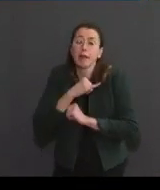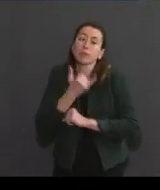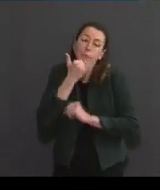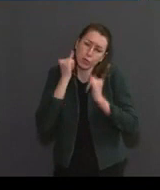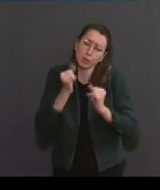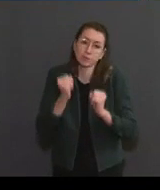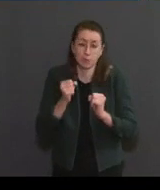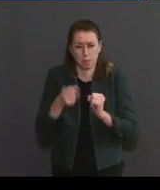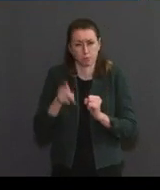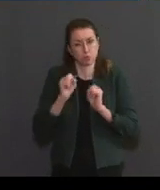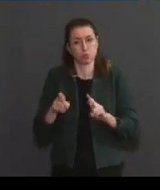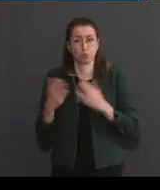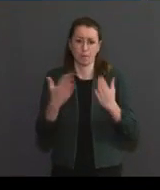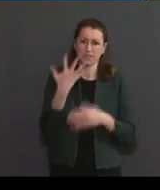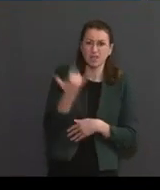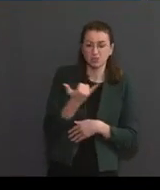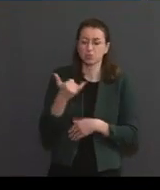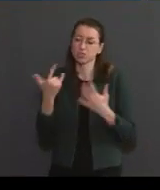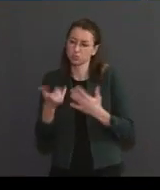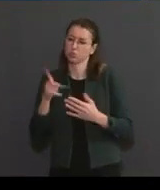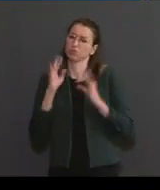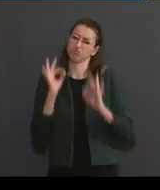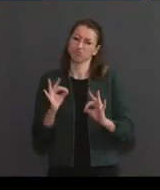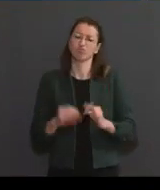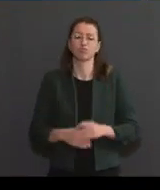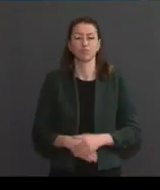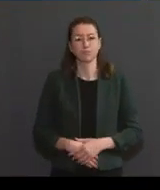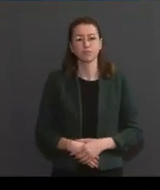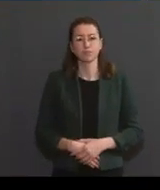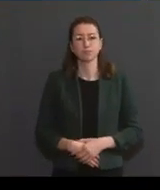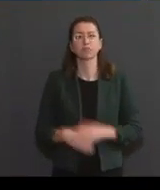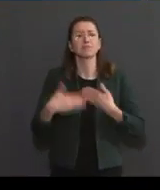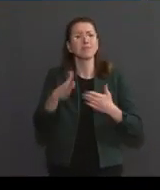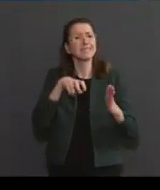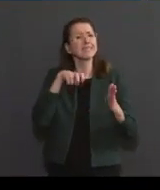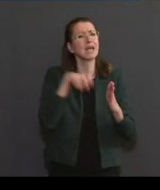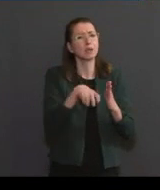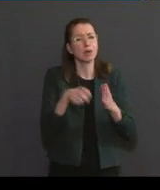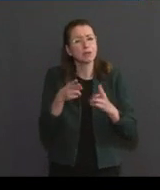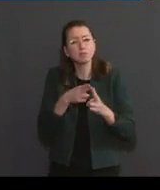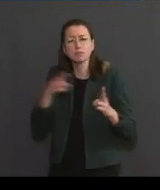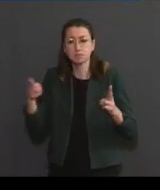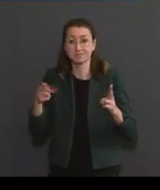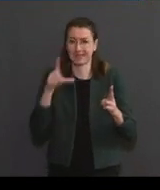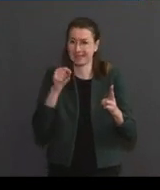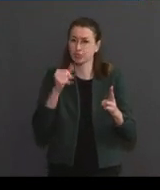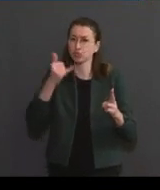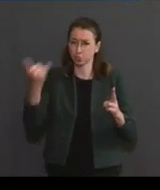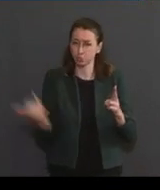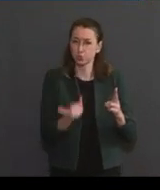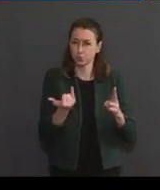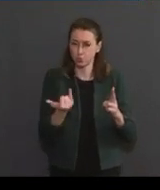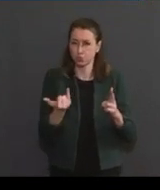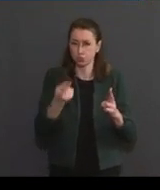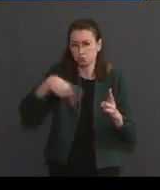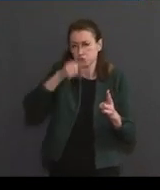durée théorique de la quarantaine reste la durée de 10 jours qu'on a encore explicité récemment, en sachant